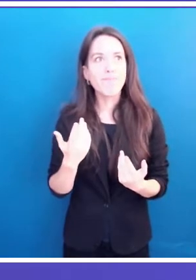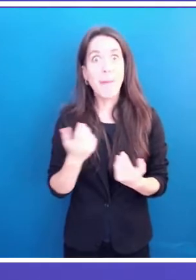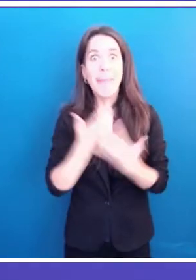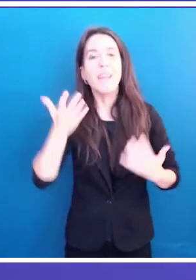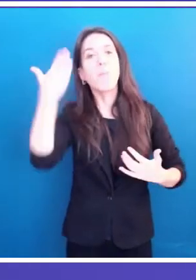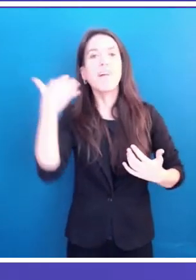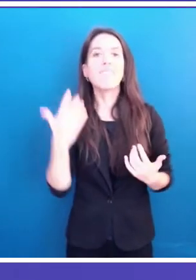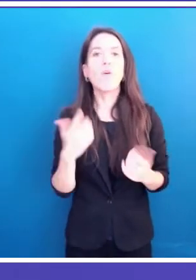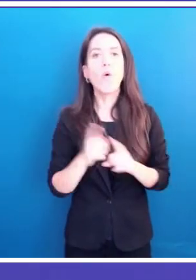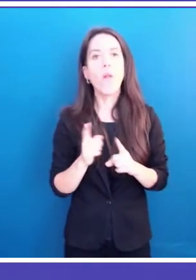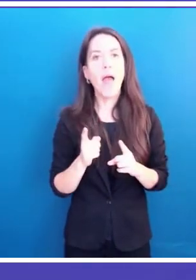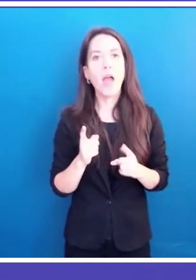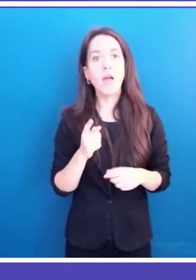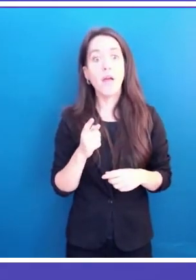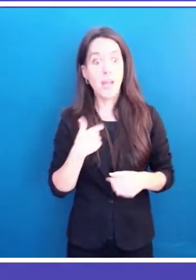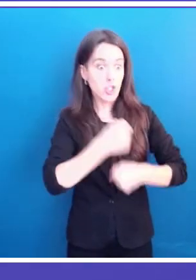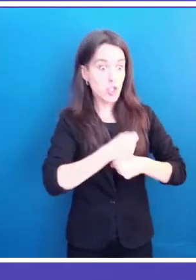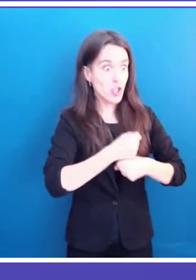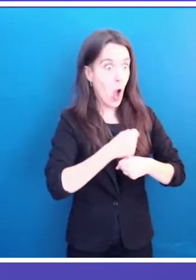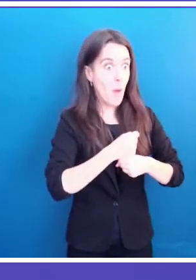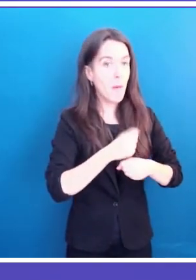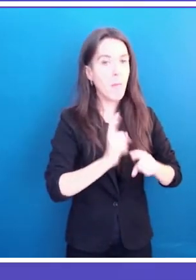يعملون في القطاع الرسمي.